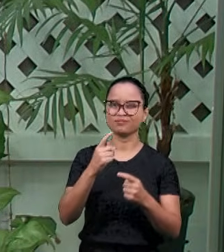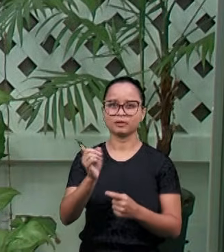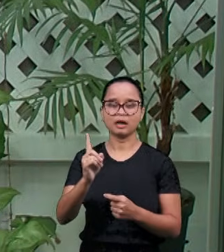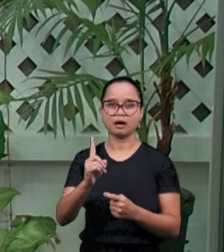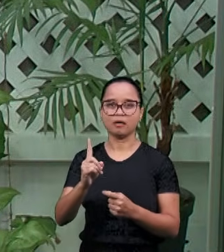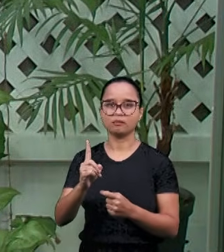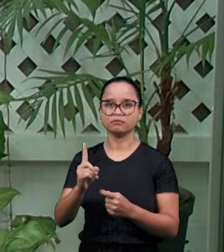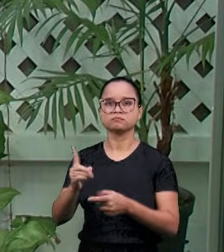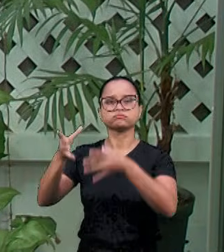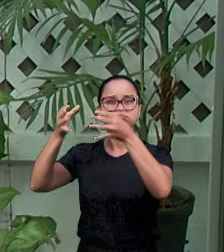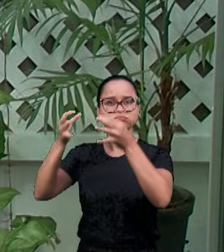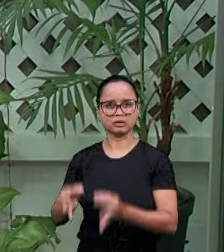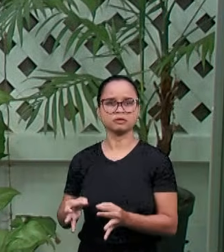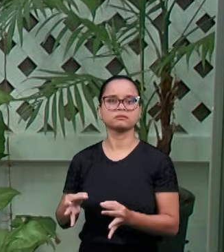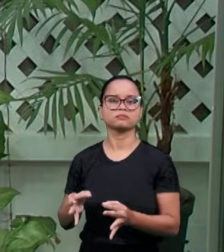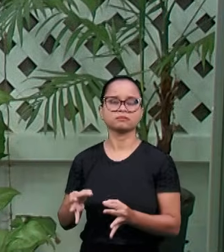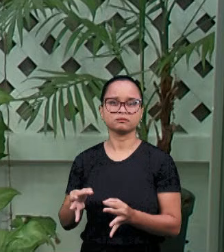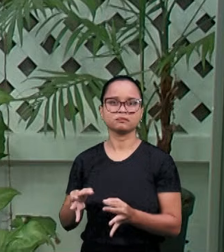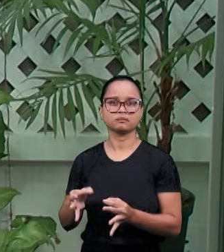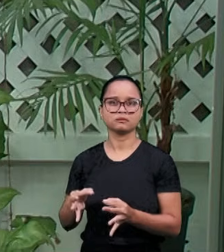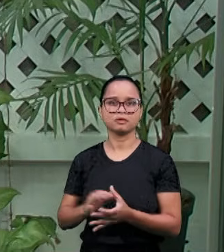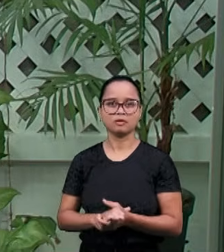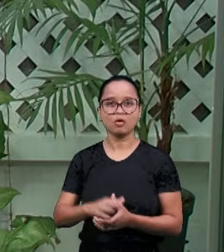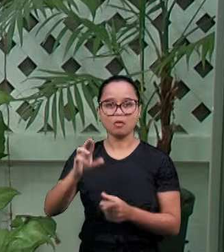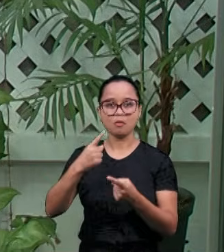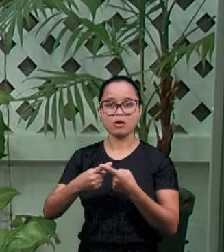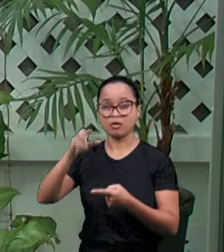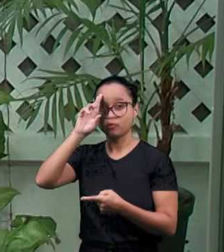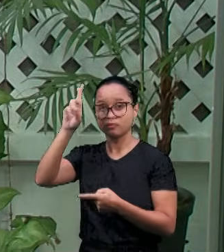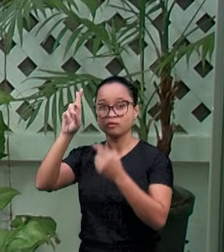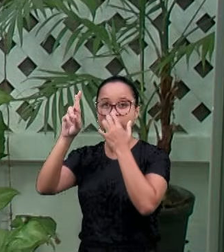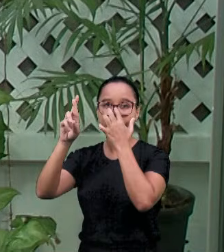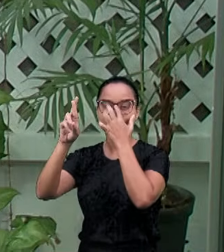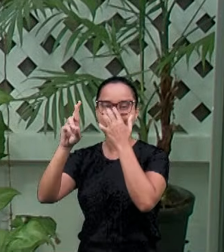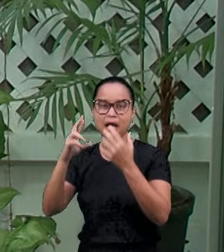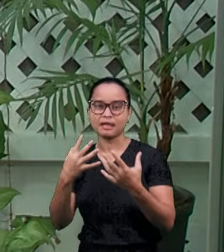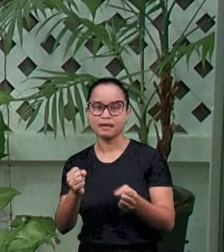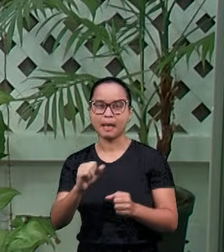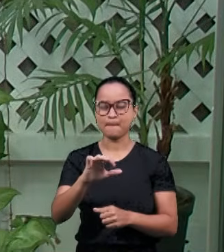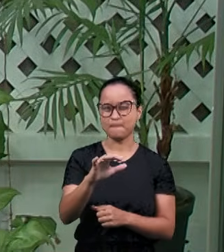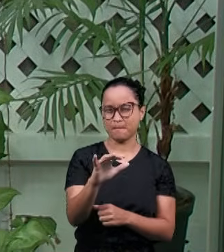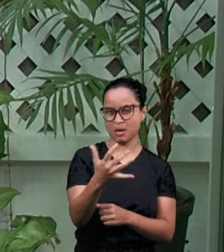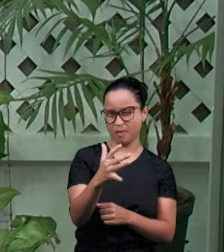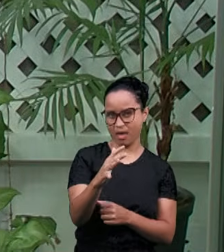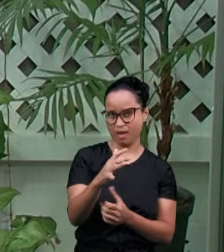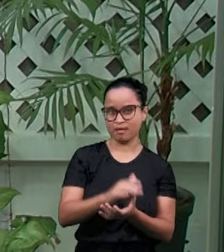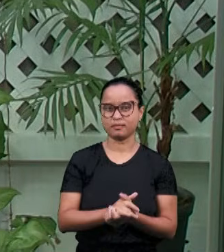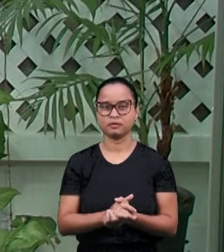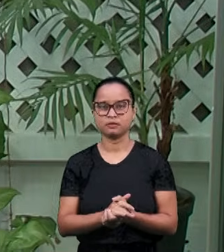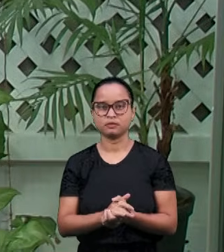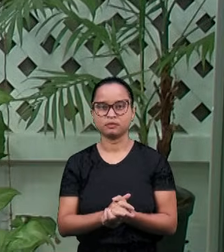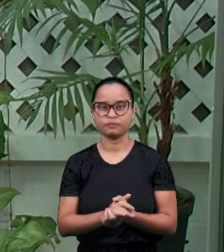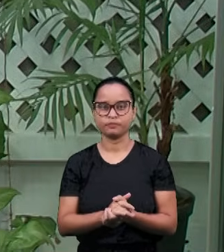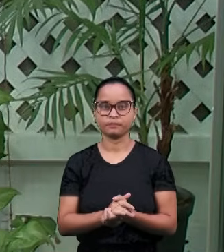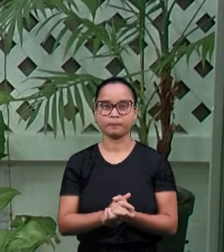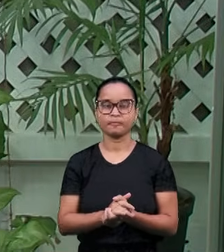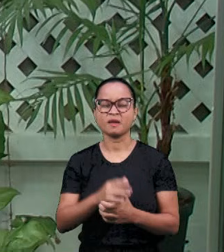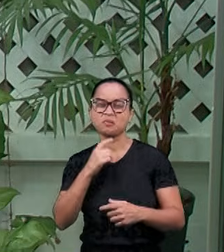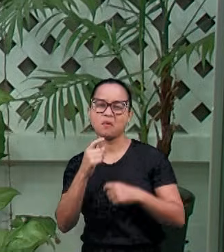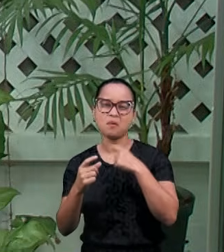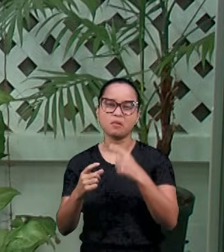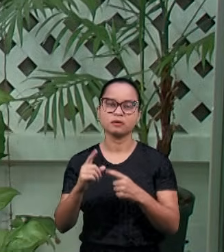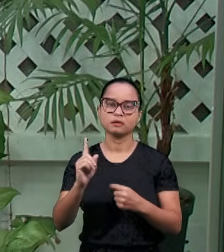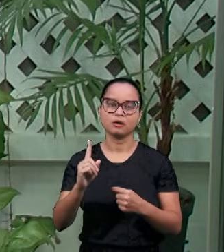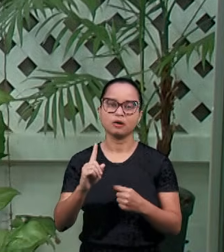ponctuelle. Le Seigneur n'accepte pas plus ou moins. Ou nous avons notre